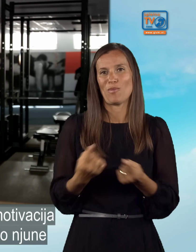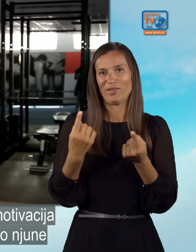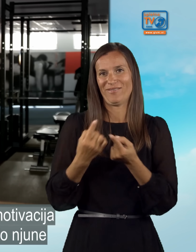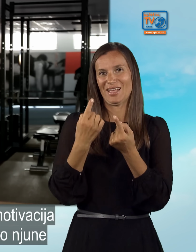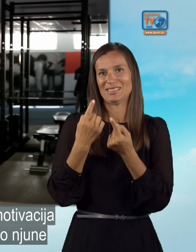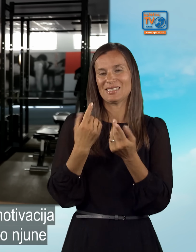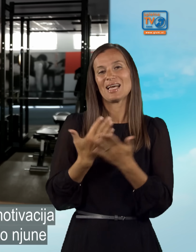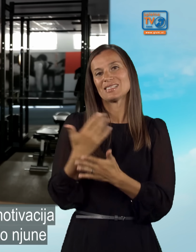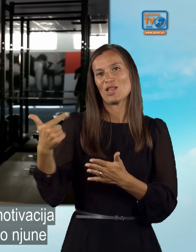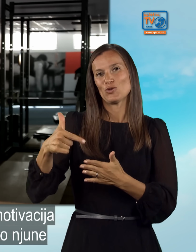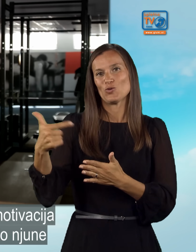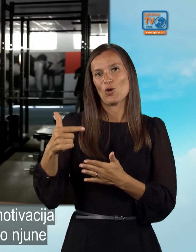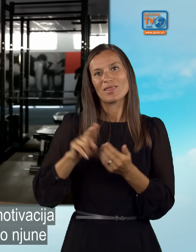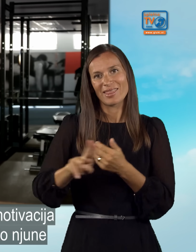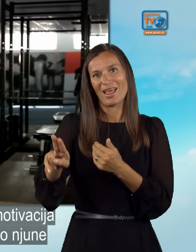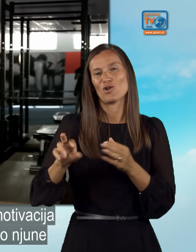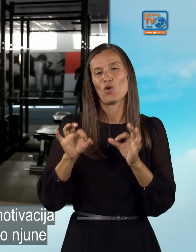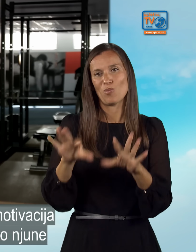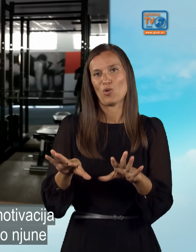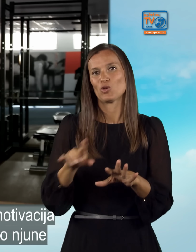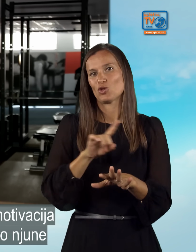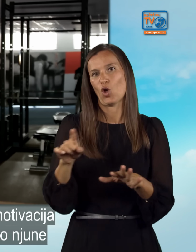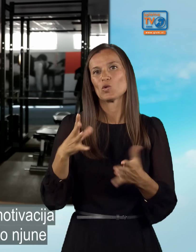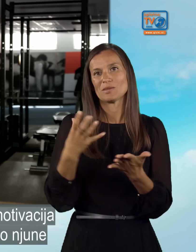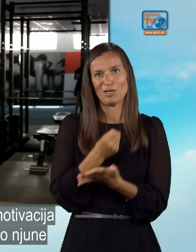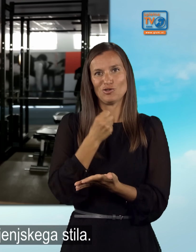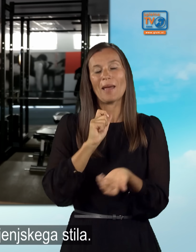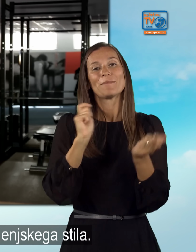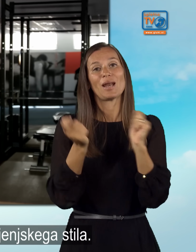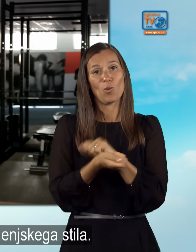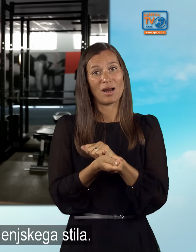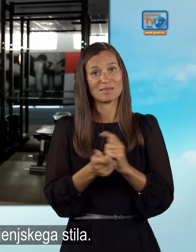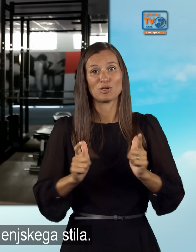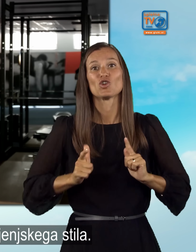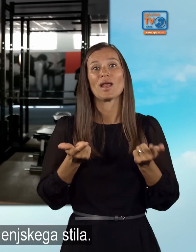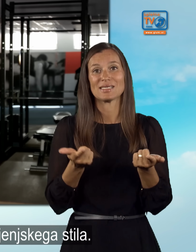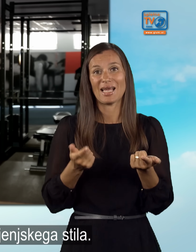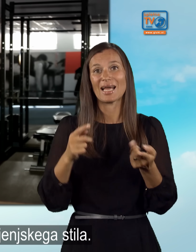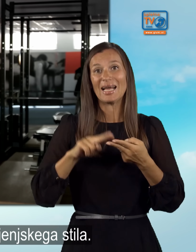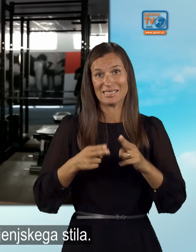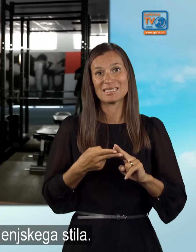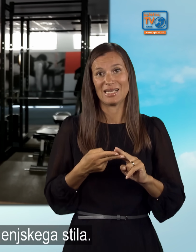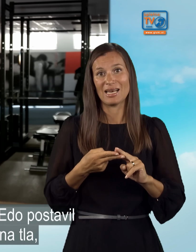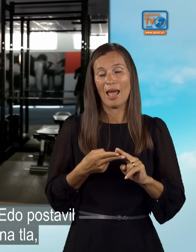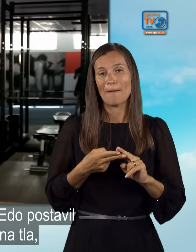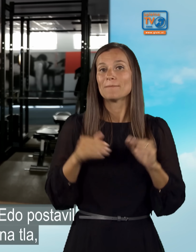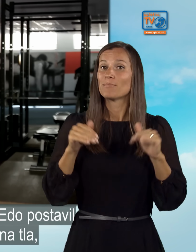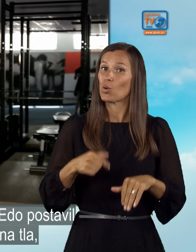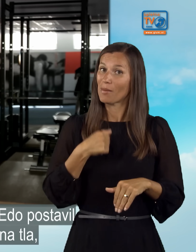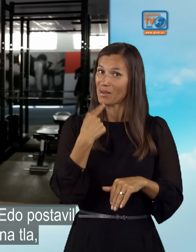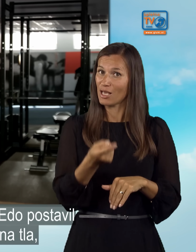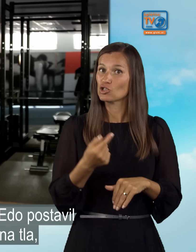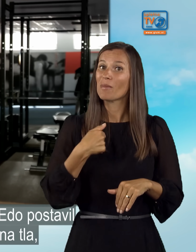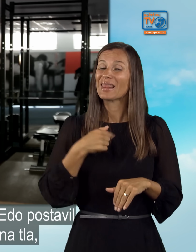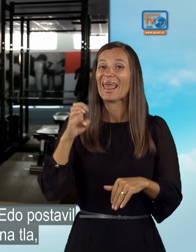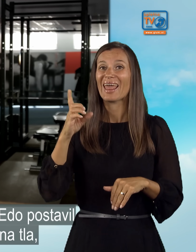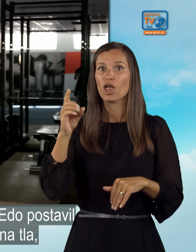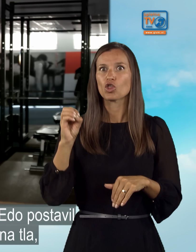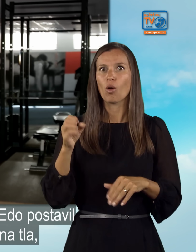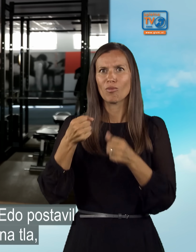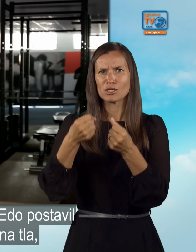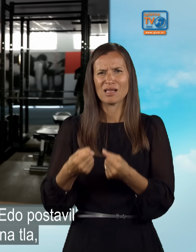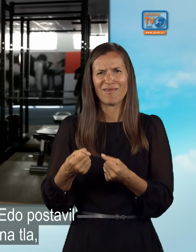najboljša motivacija za njuno nadaljno pot do uspešne preobrazbe življenjskega stila. Moram reči, da mene je